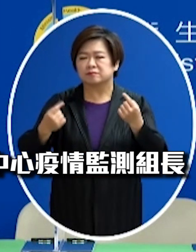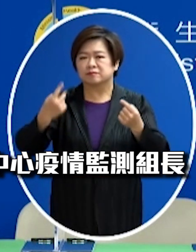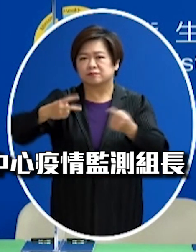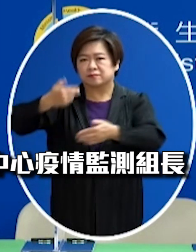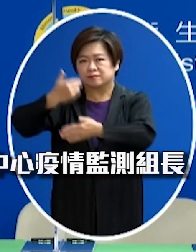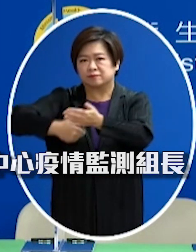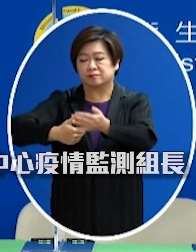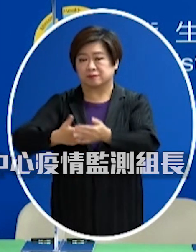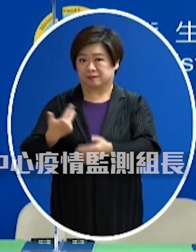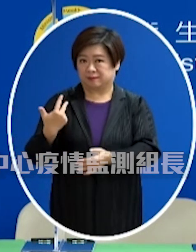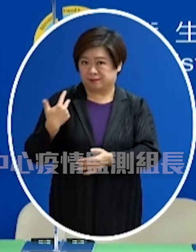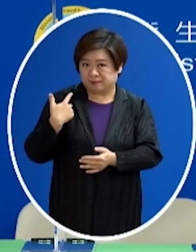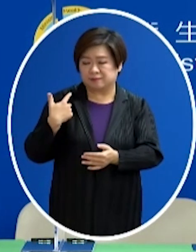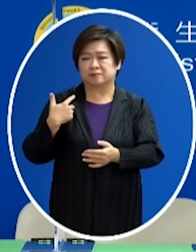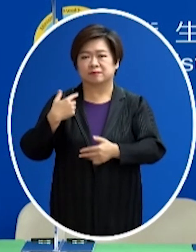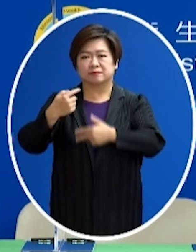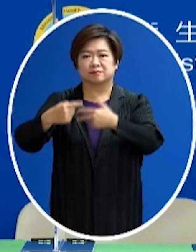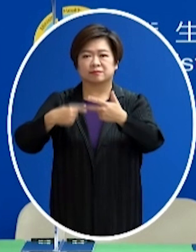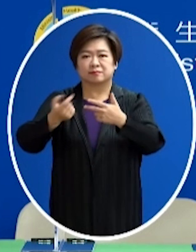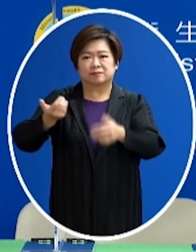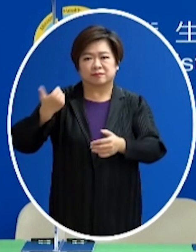那比起上一周哈